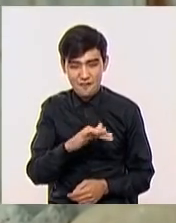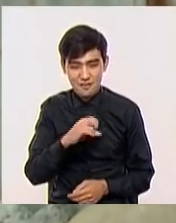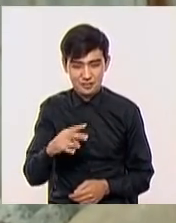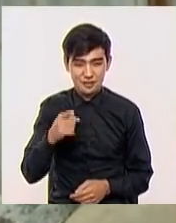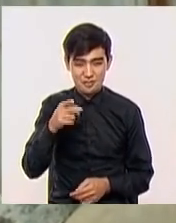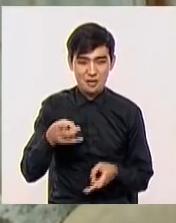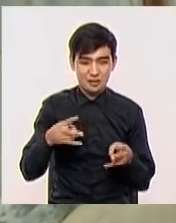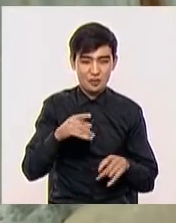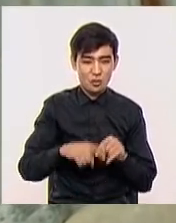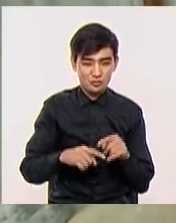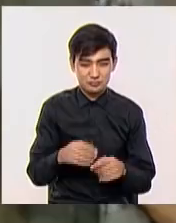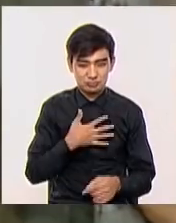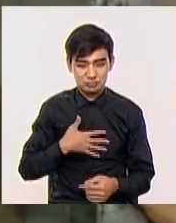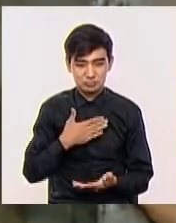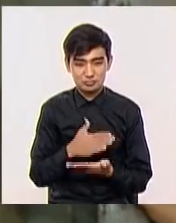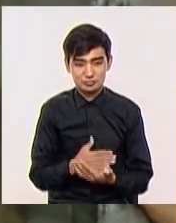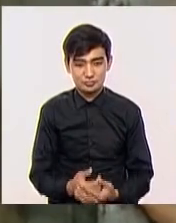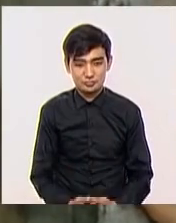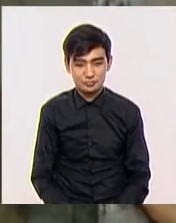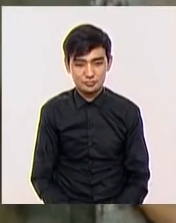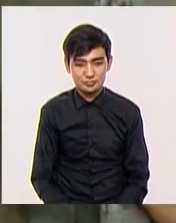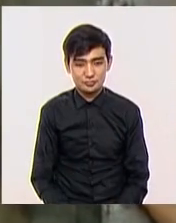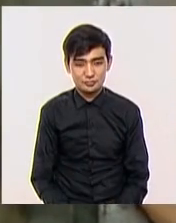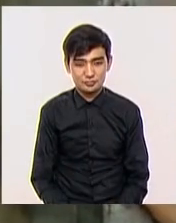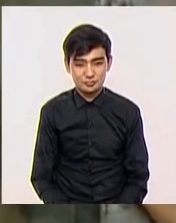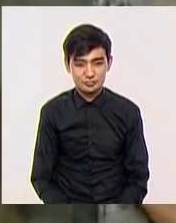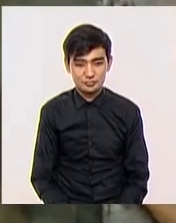жақта қалған ағайындарын алаңдаулы.